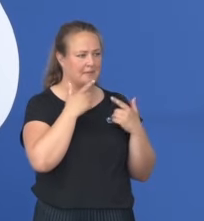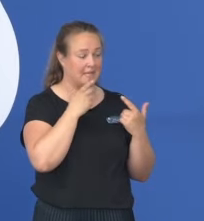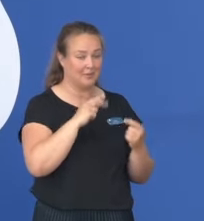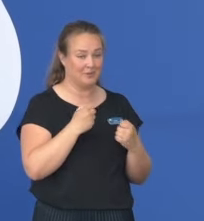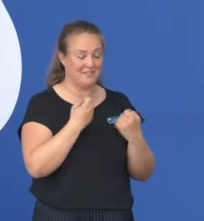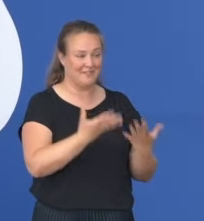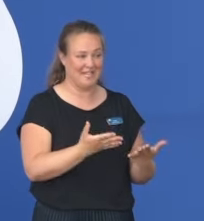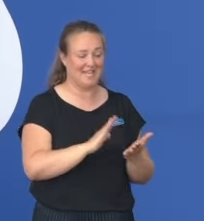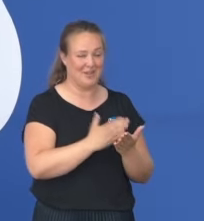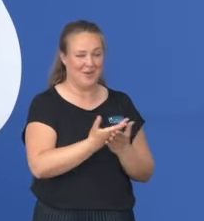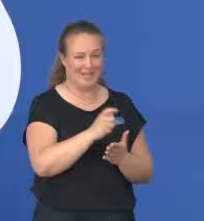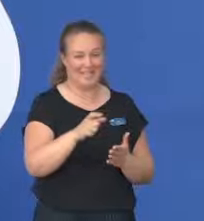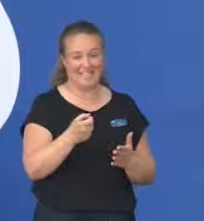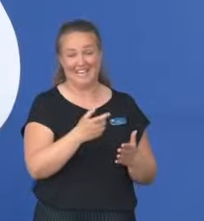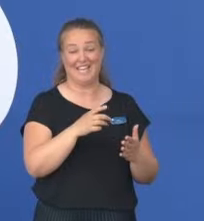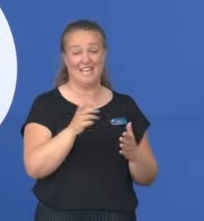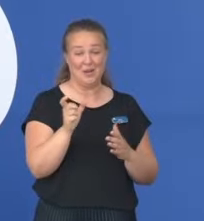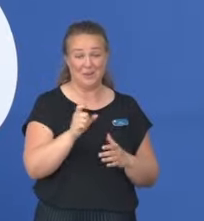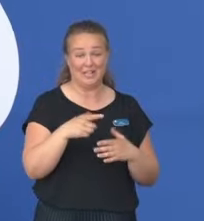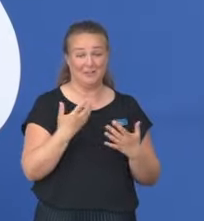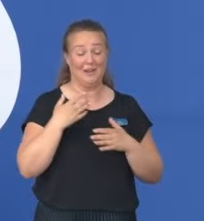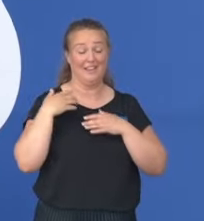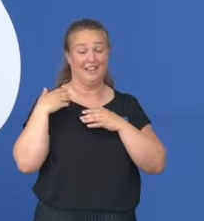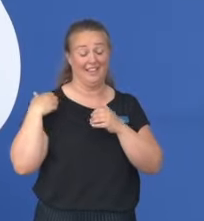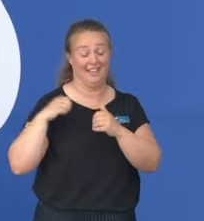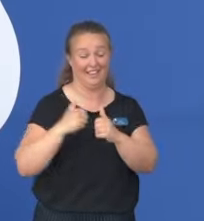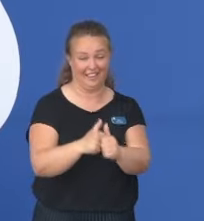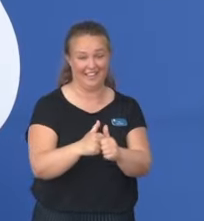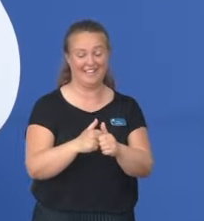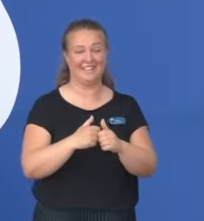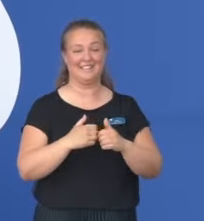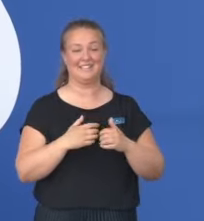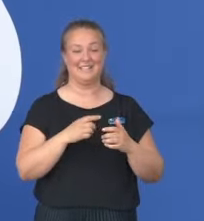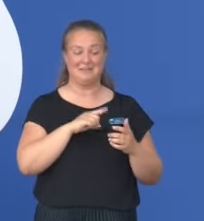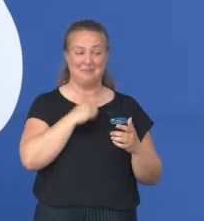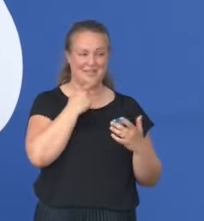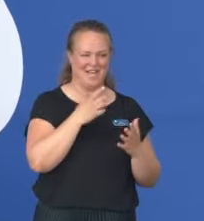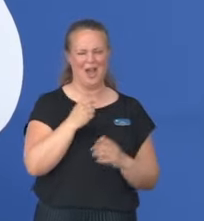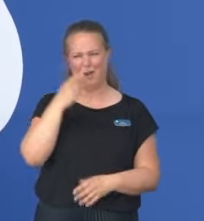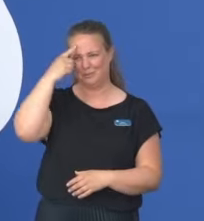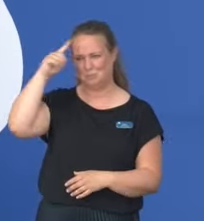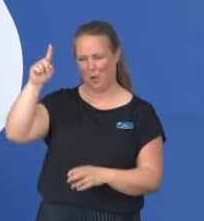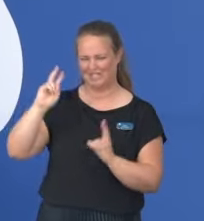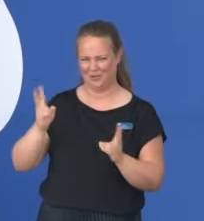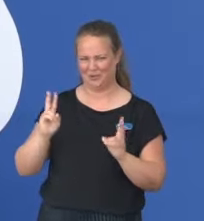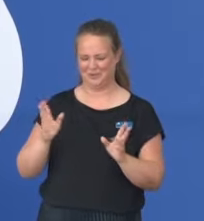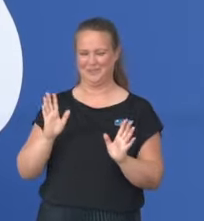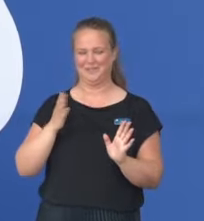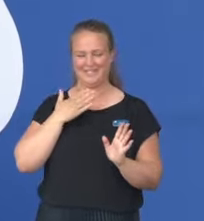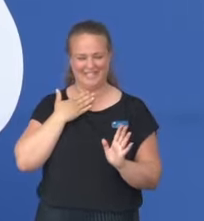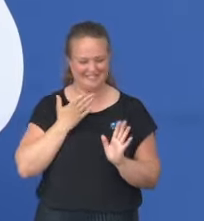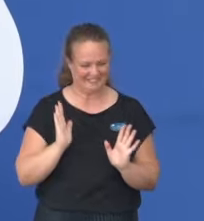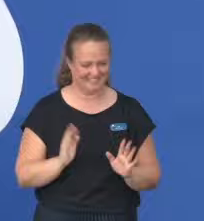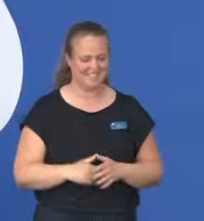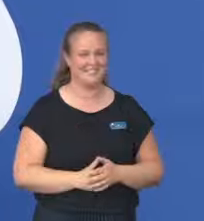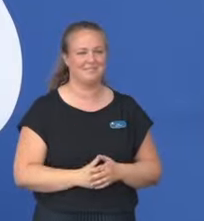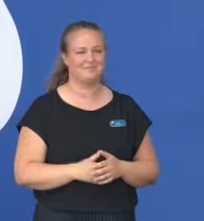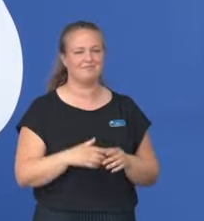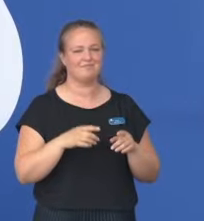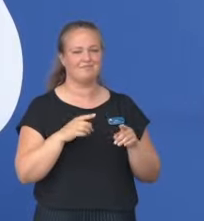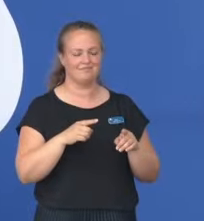att hänga med i detta ordflöde som just välde över oss. Douglas Thor pekar alltså på att låga tilliten